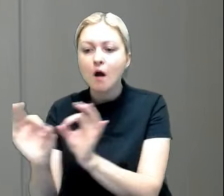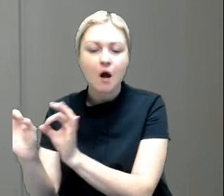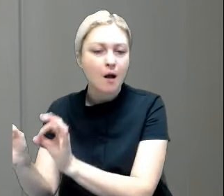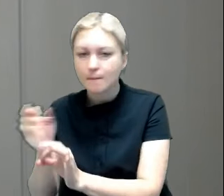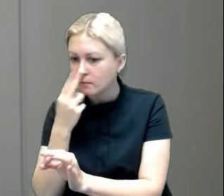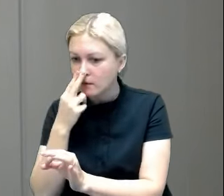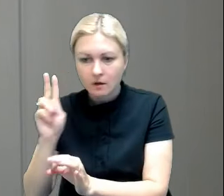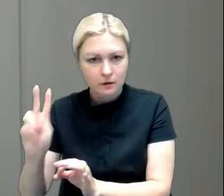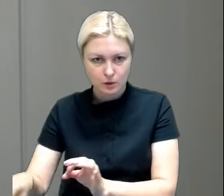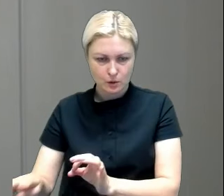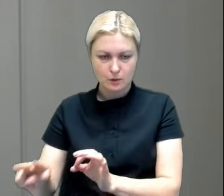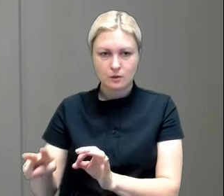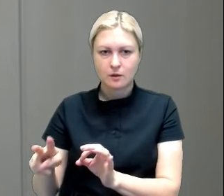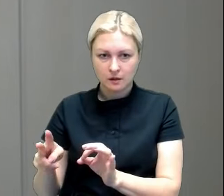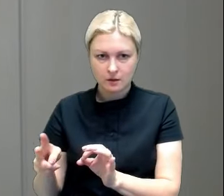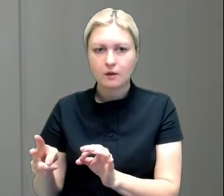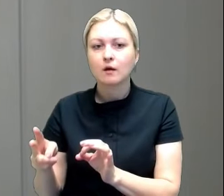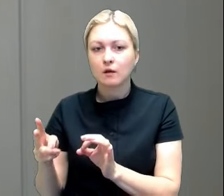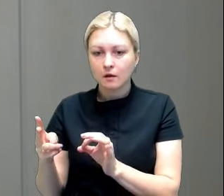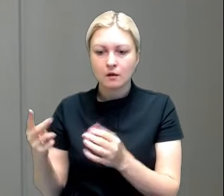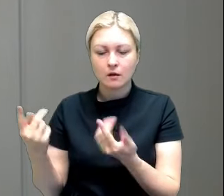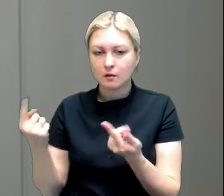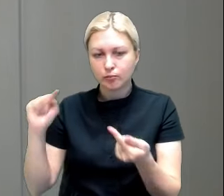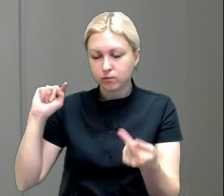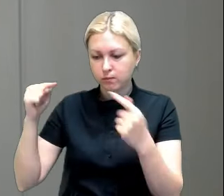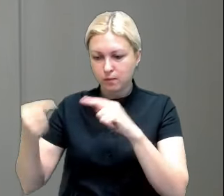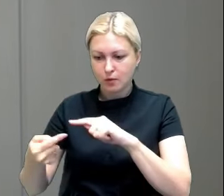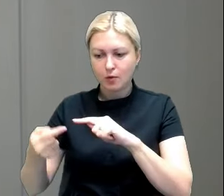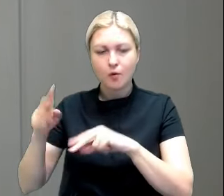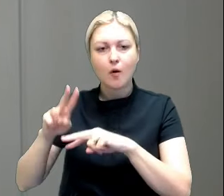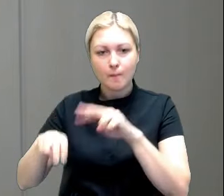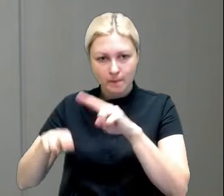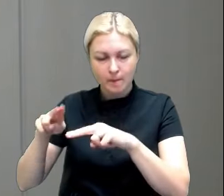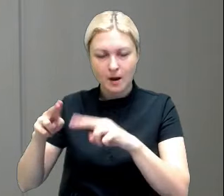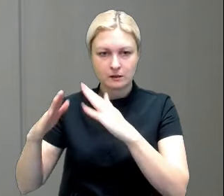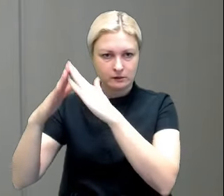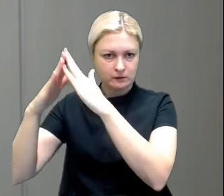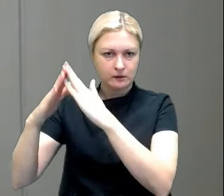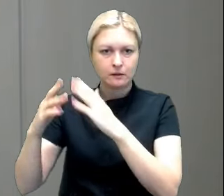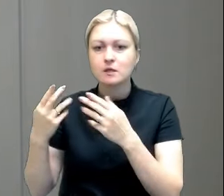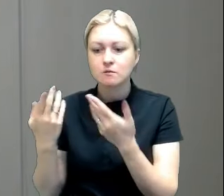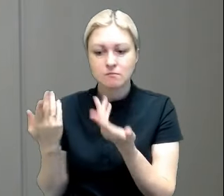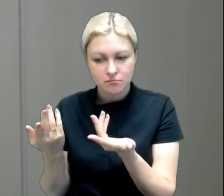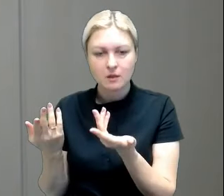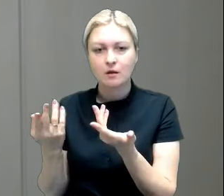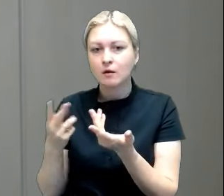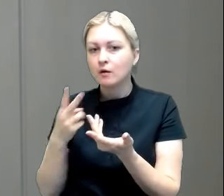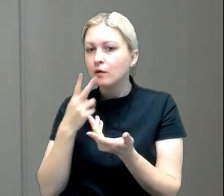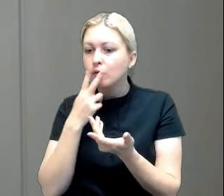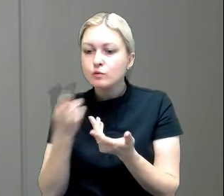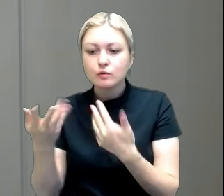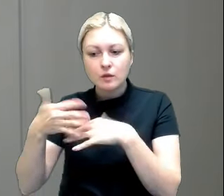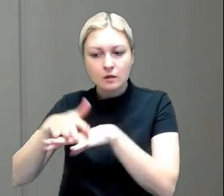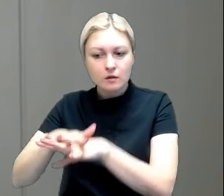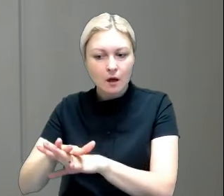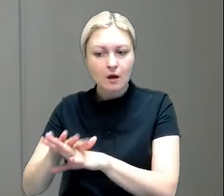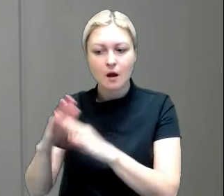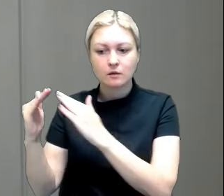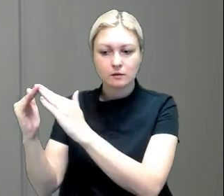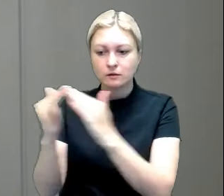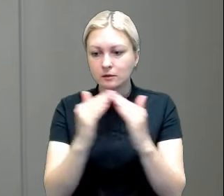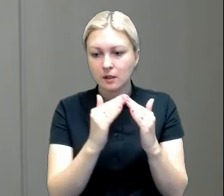vertybėmis drastiška intervencija ir brutalių architektūrinių formų dominavimas tiesiogiai atribos o neingruos statinus į klaipėdos miesto